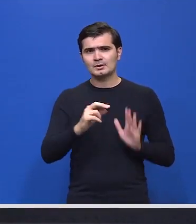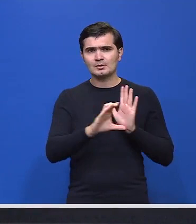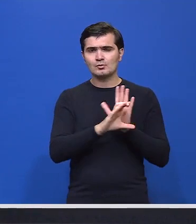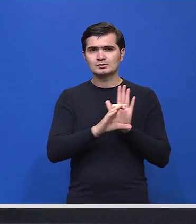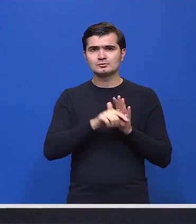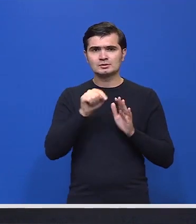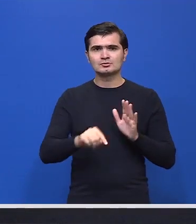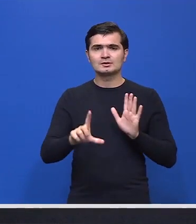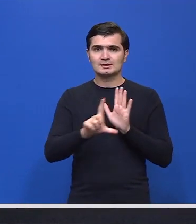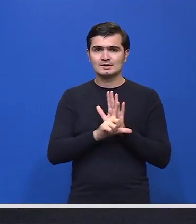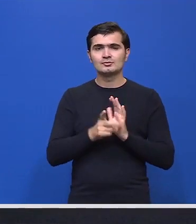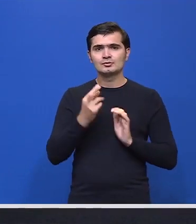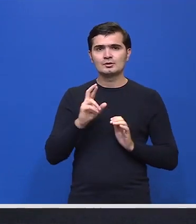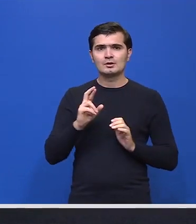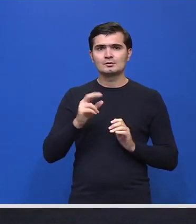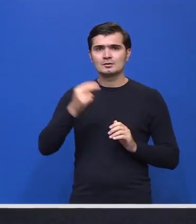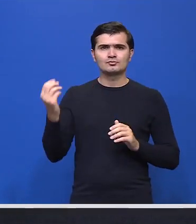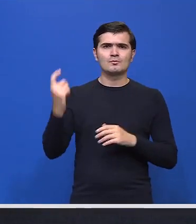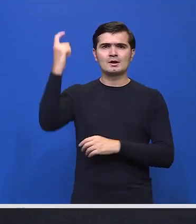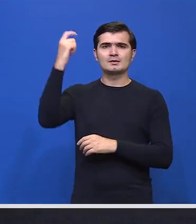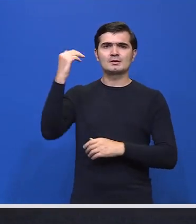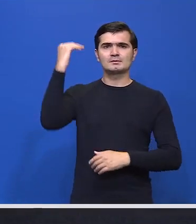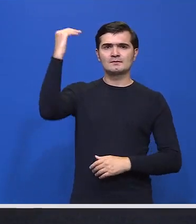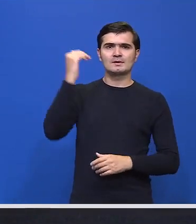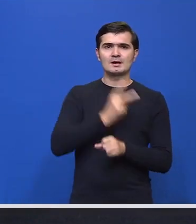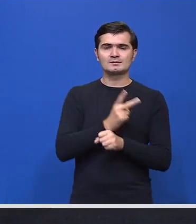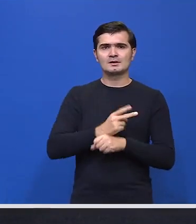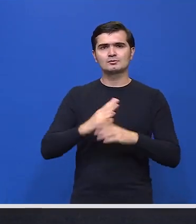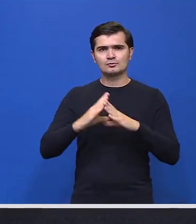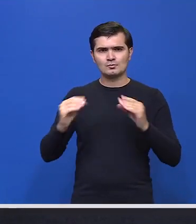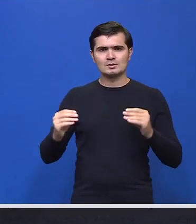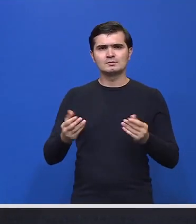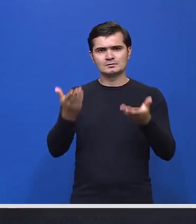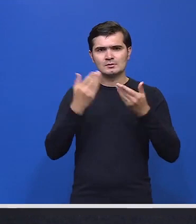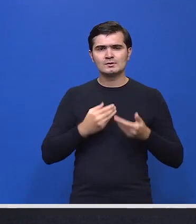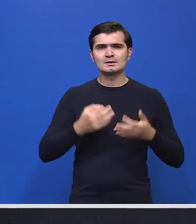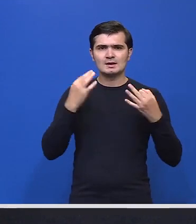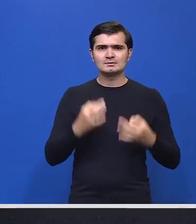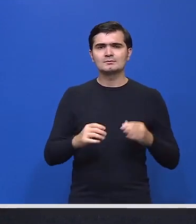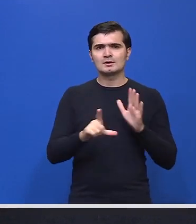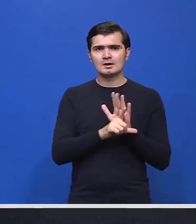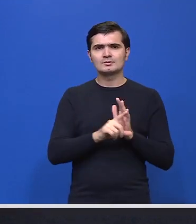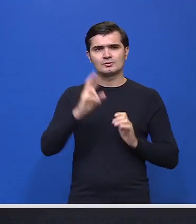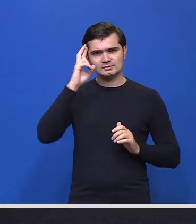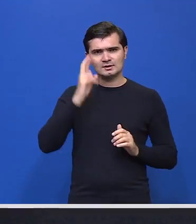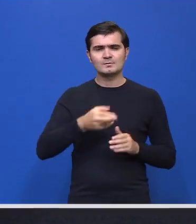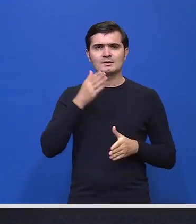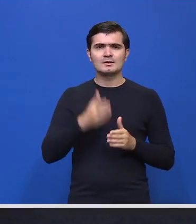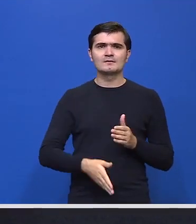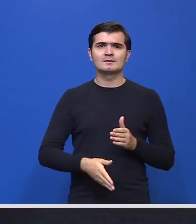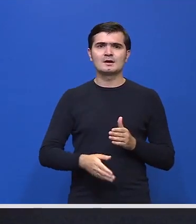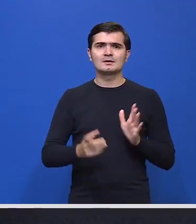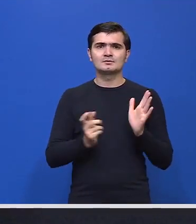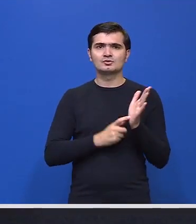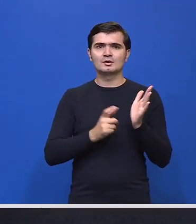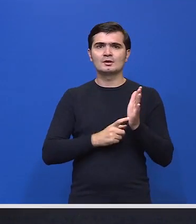această lege. Pe de altă parte, de la cel mai înalt nivel al statului român s-au dat asigurări că legea va respecta la final întocmai